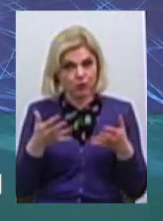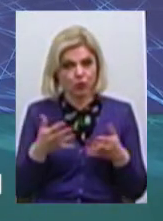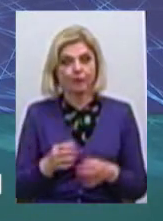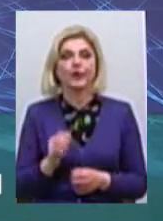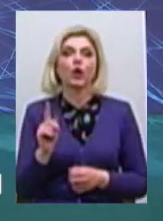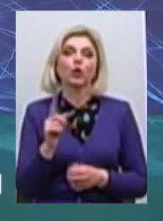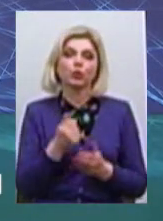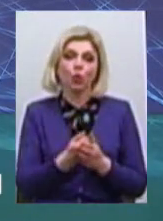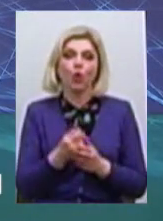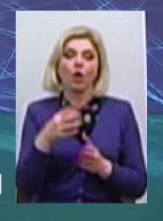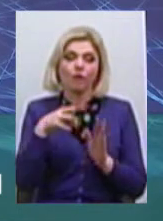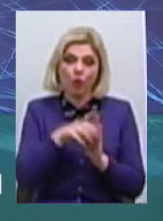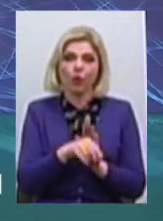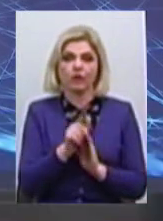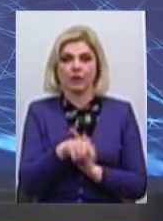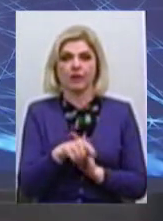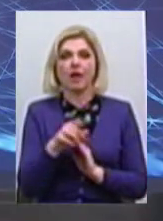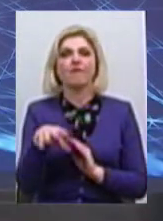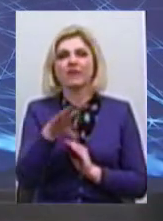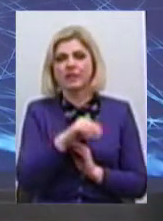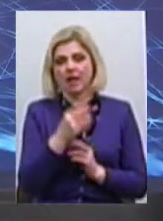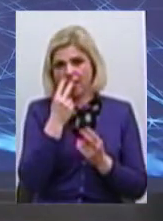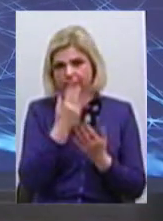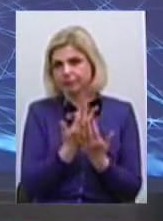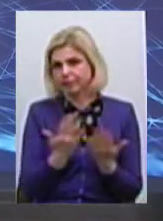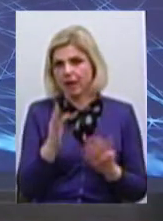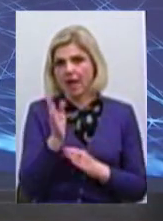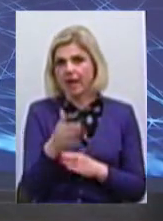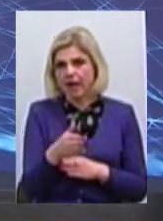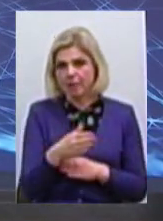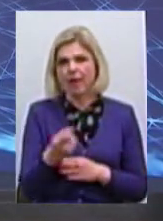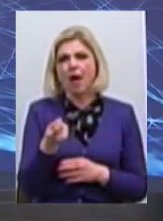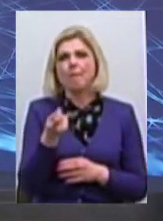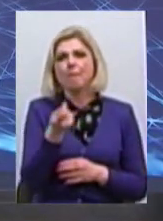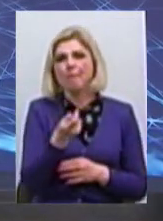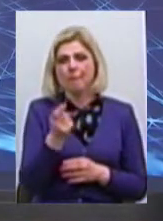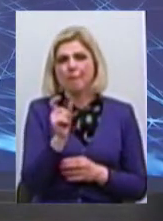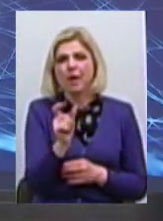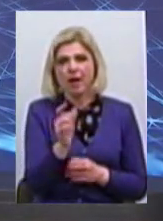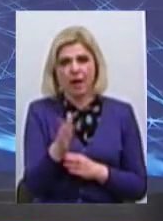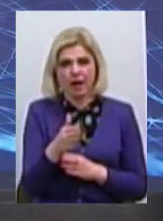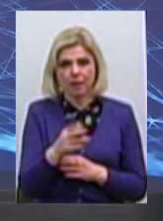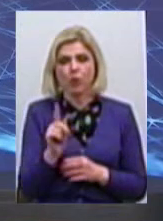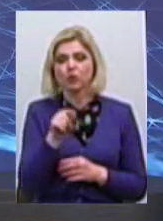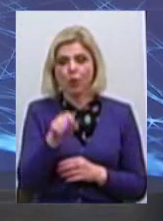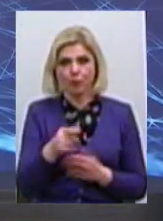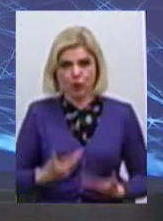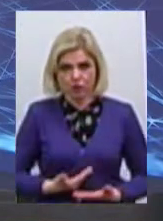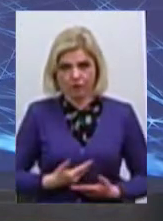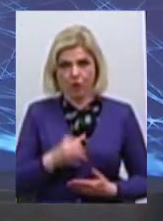їх складу уходять всі види риб, молюски, які проживають у воді,